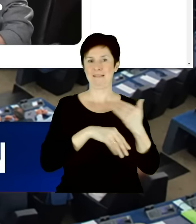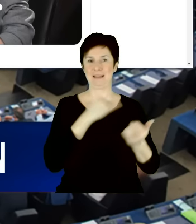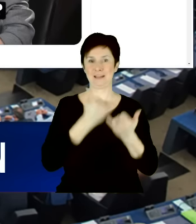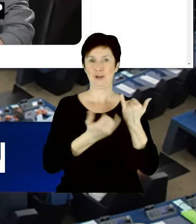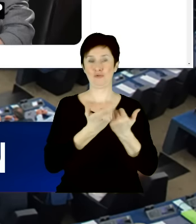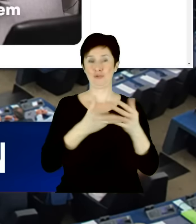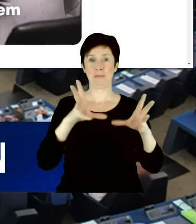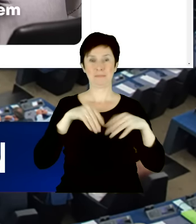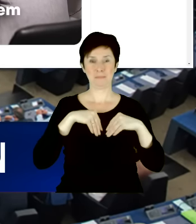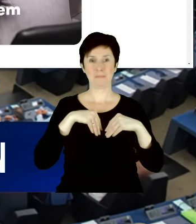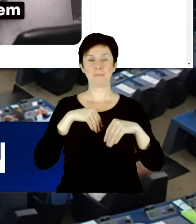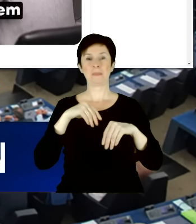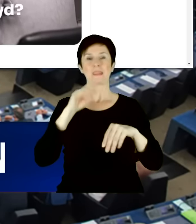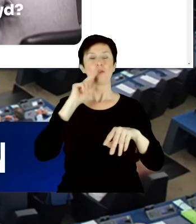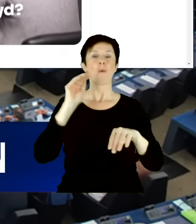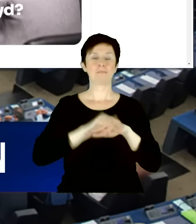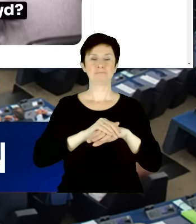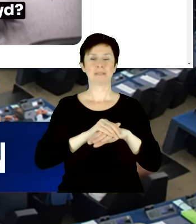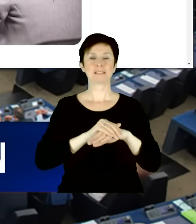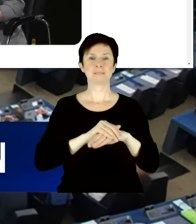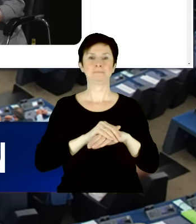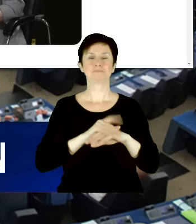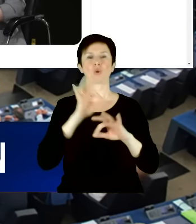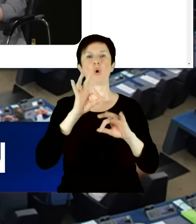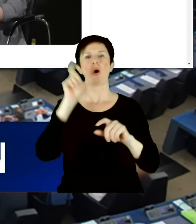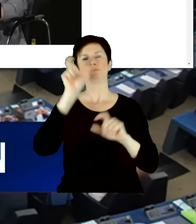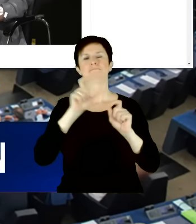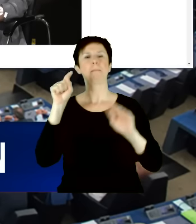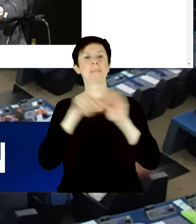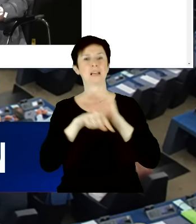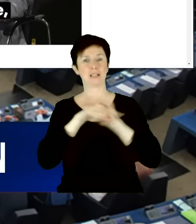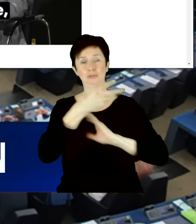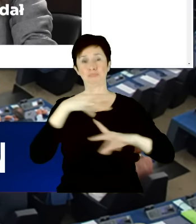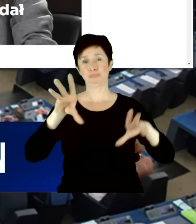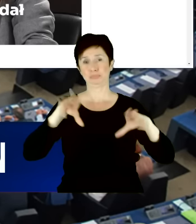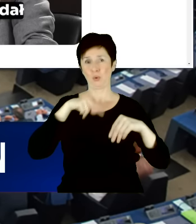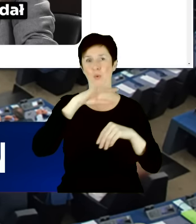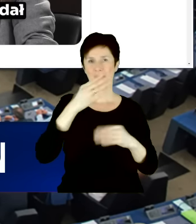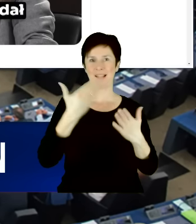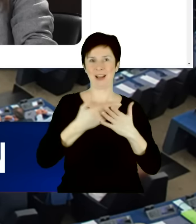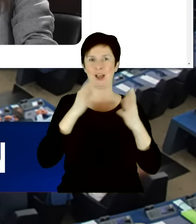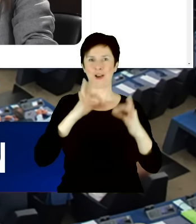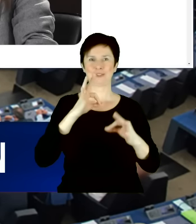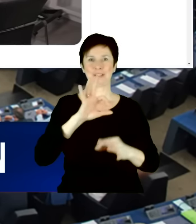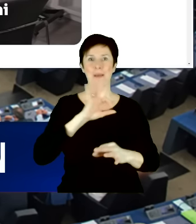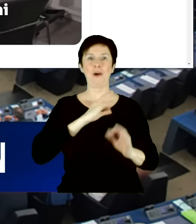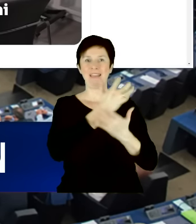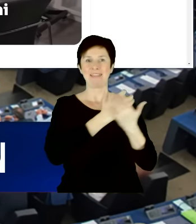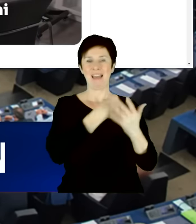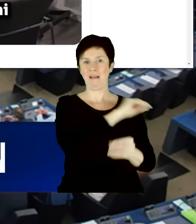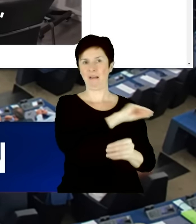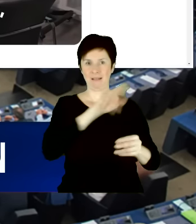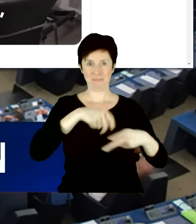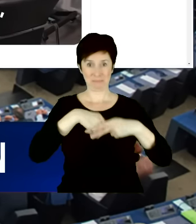migracyjny. Akurat wczoraj został przez komisję przyjęty pakt migracyjny w Parlamencie Europejskim i dzisiaj odpalają to. A o co w ogóle w tym wszystkim chodzi? Chodzi o to, że ten materiał